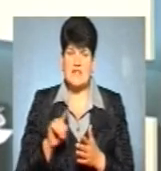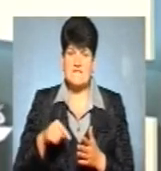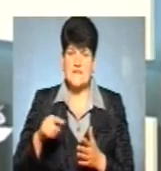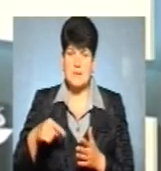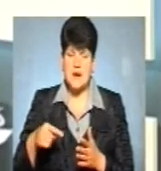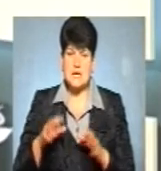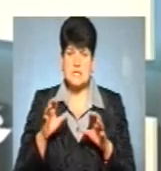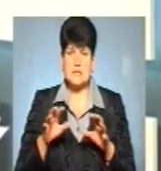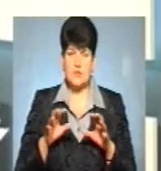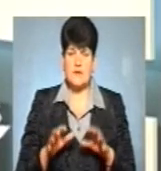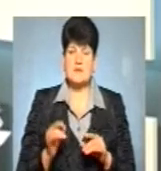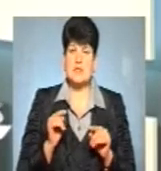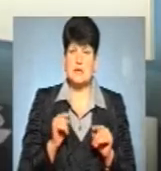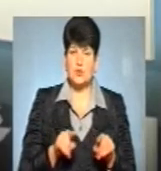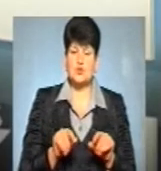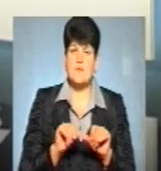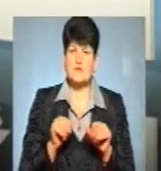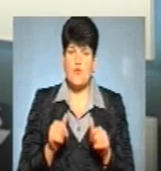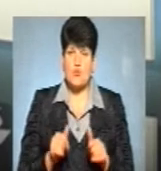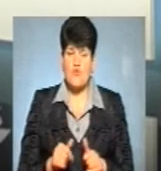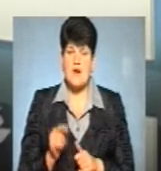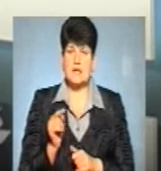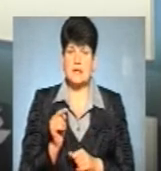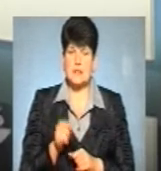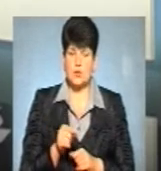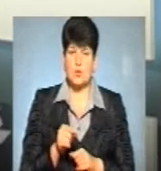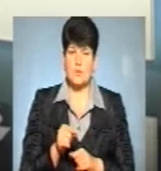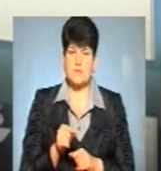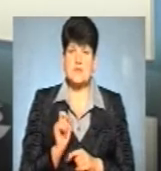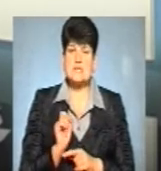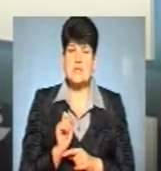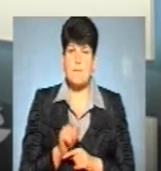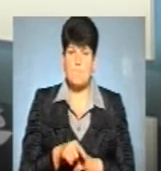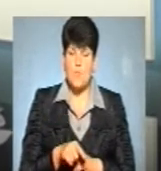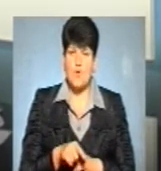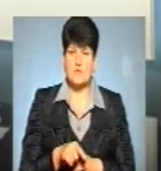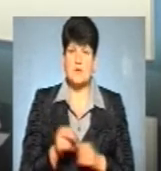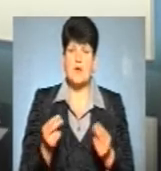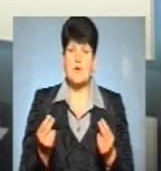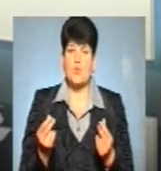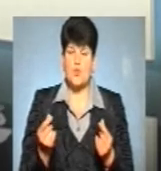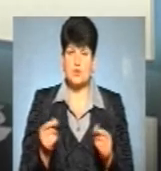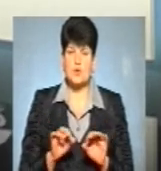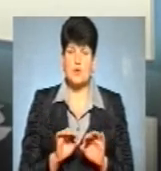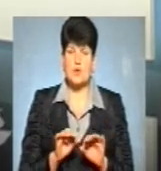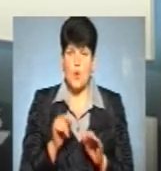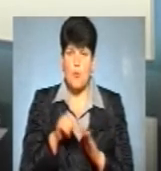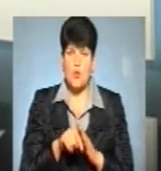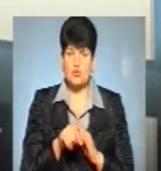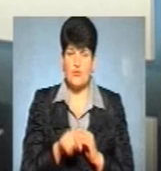чинне законодавство для того, щоб сформувати те замовлення тих коштів і обґрунтування цих